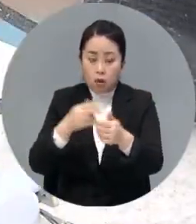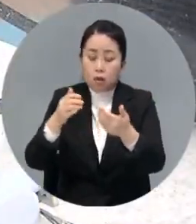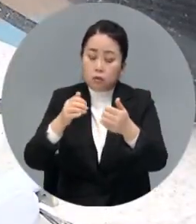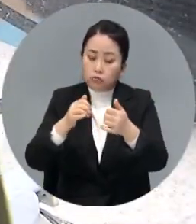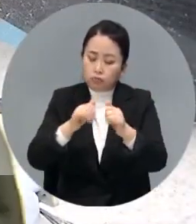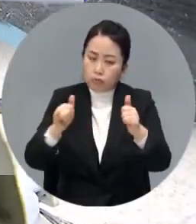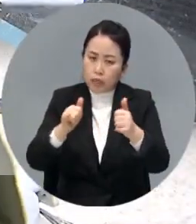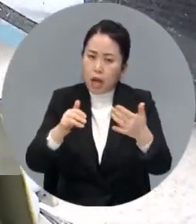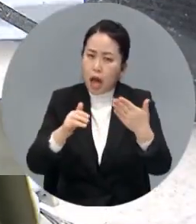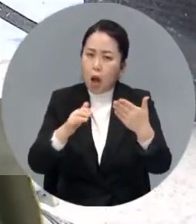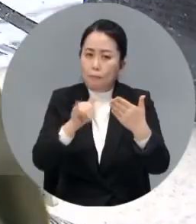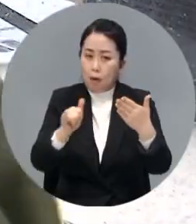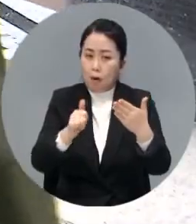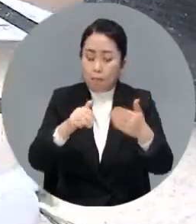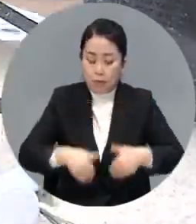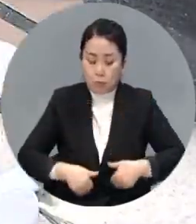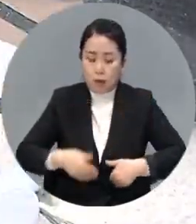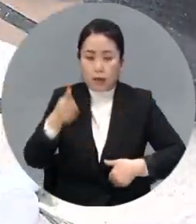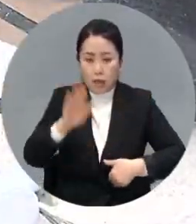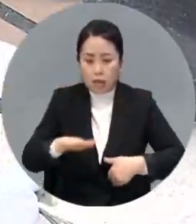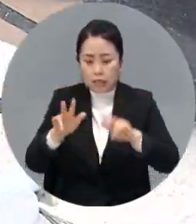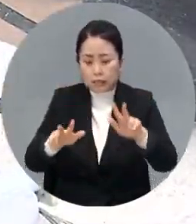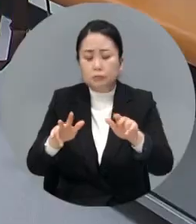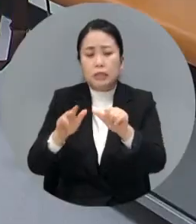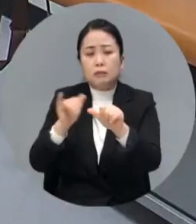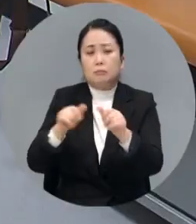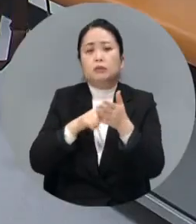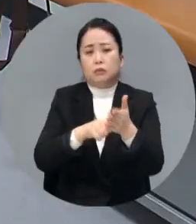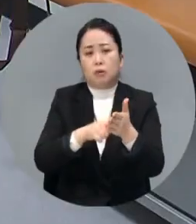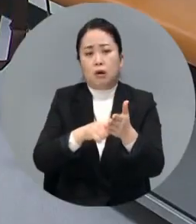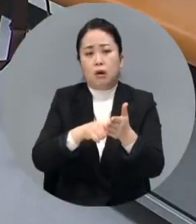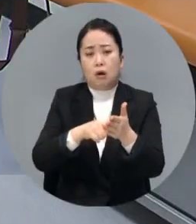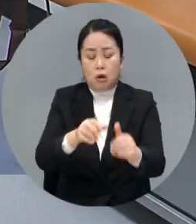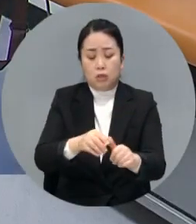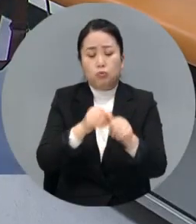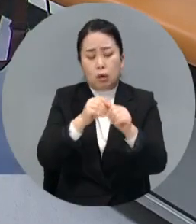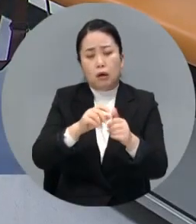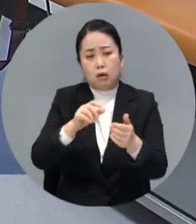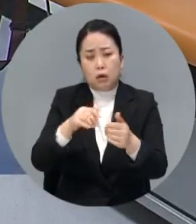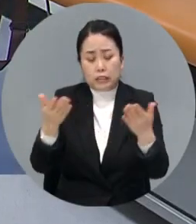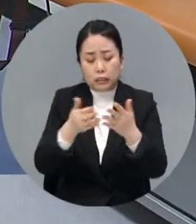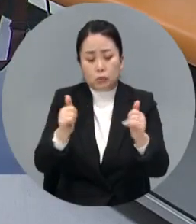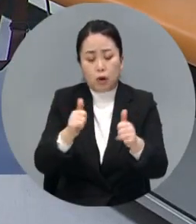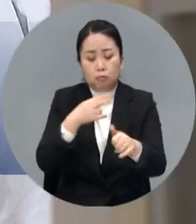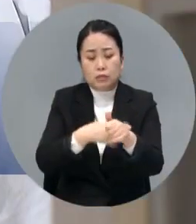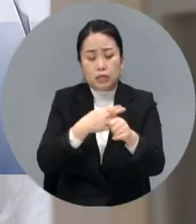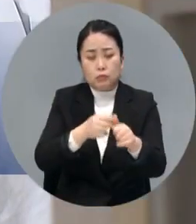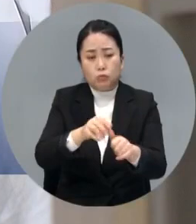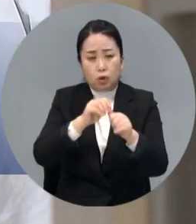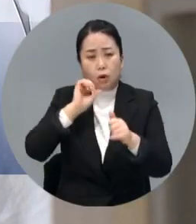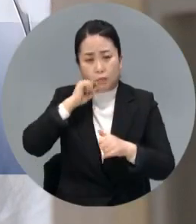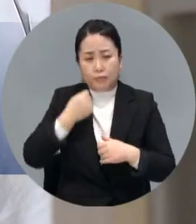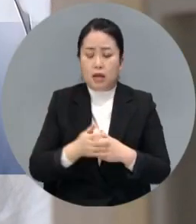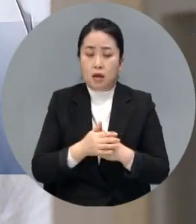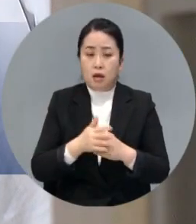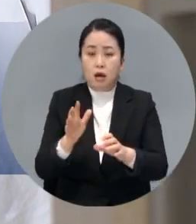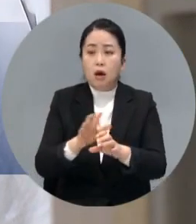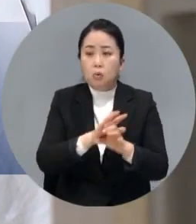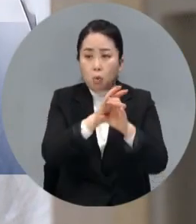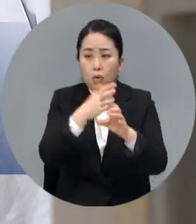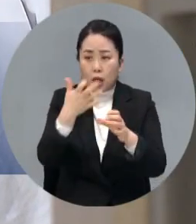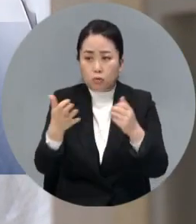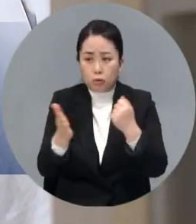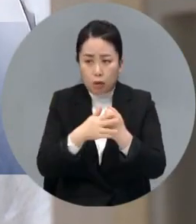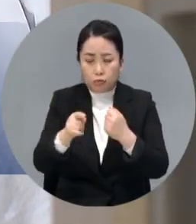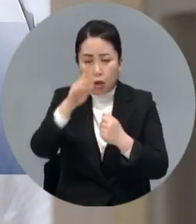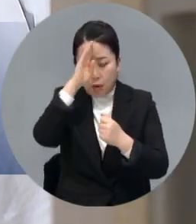정도로 의료 인력 수급에도 어려움을 겪고 있습니다. 코로나 환자도 떨어지고 정부의 도움도 떨어지고 일반